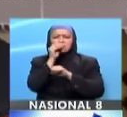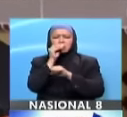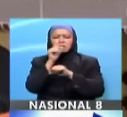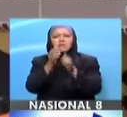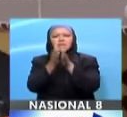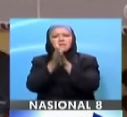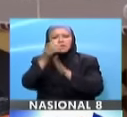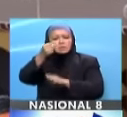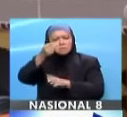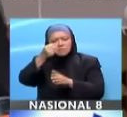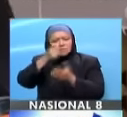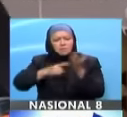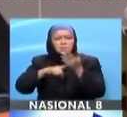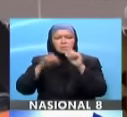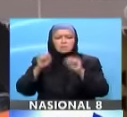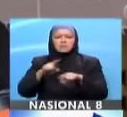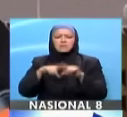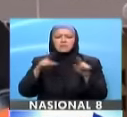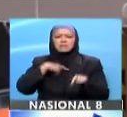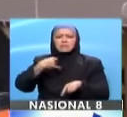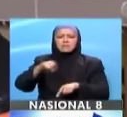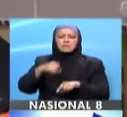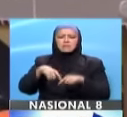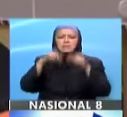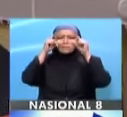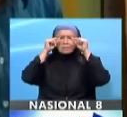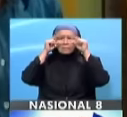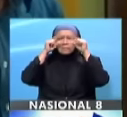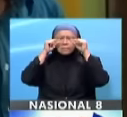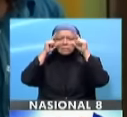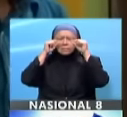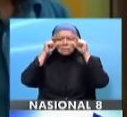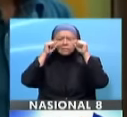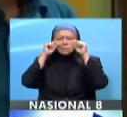kan. Siapa tak boleh tengok gitu lah, kelik-kelik-kelik itu.